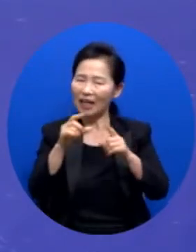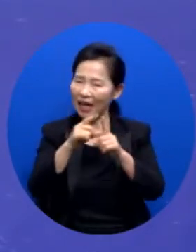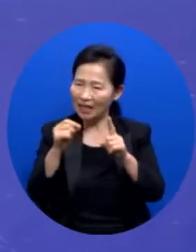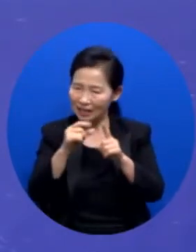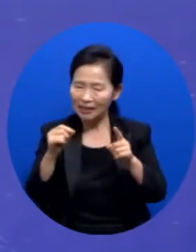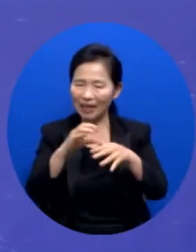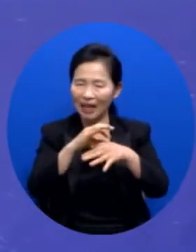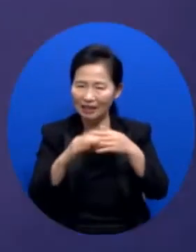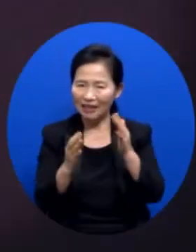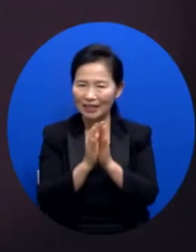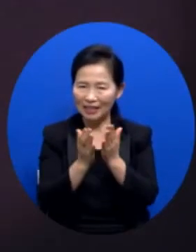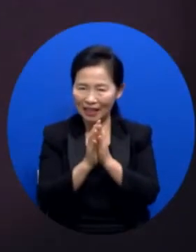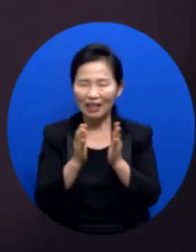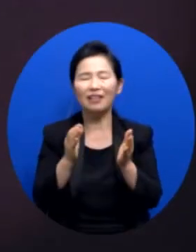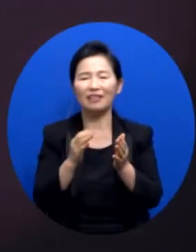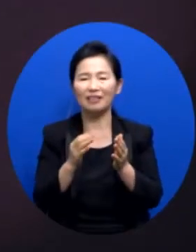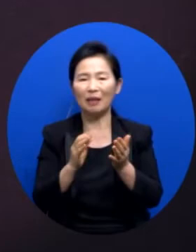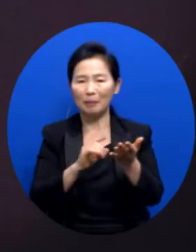기념식을 가졌습니다.